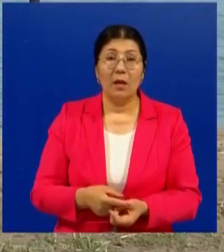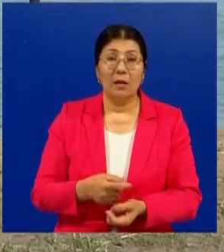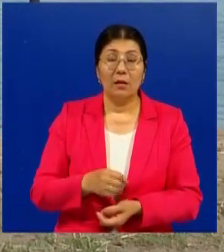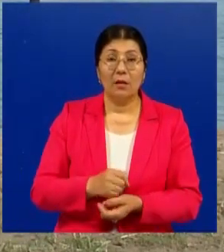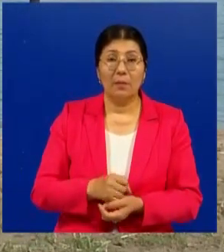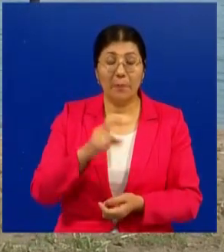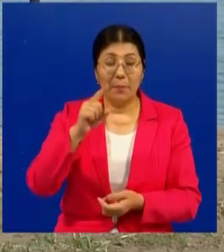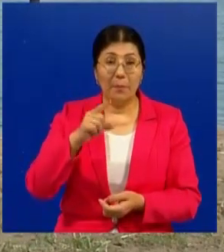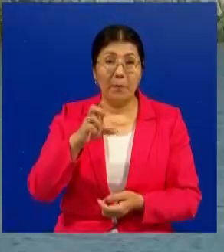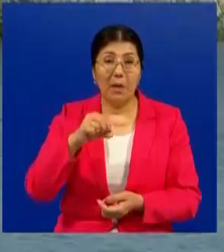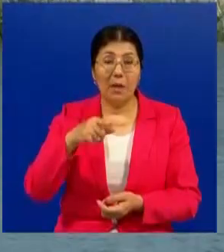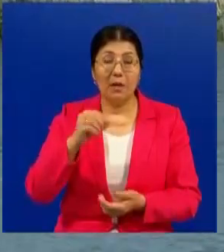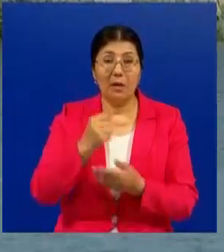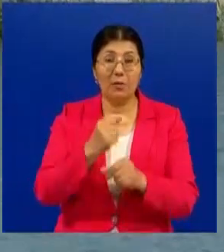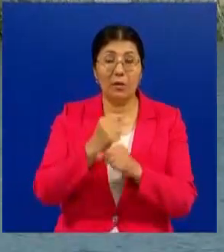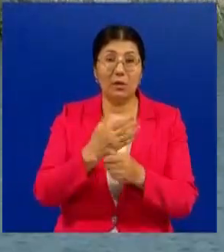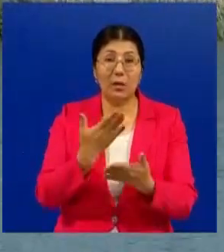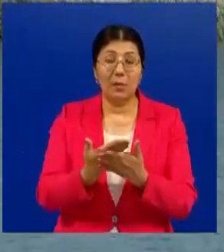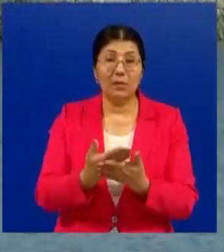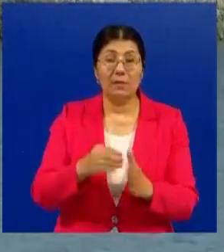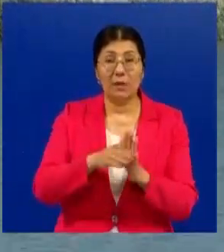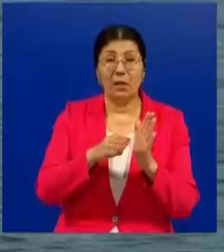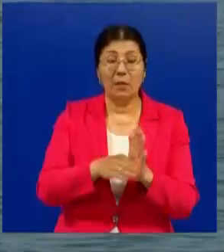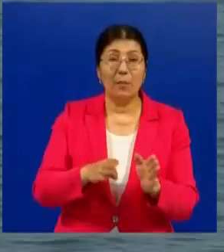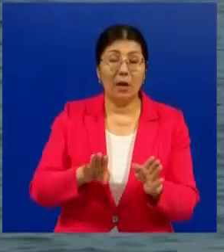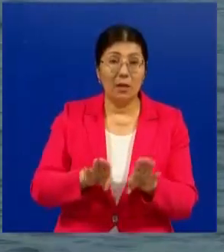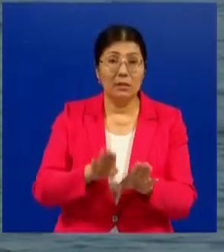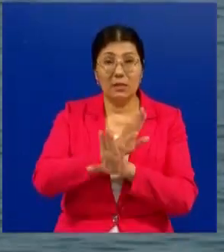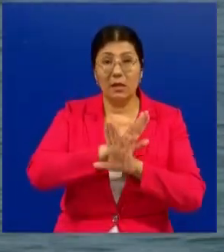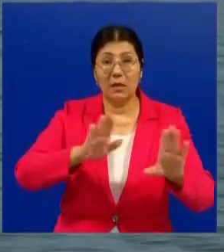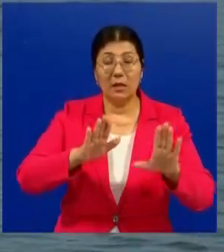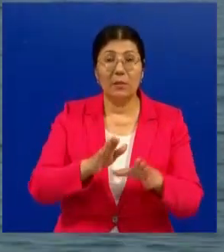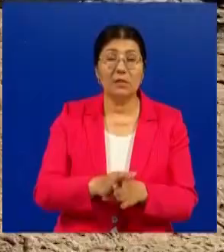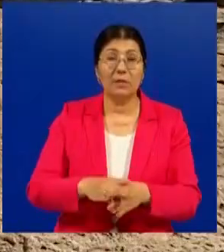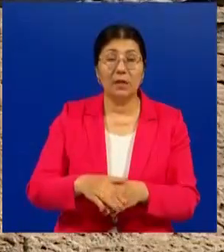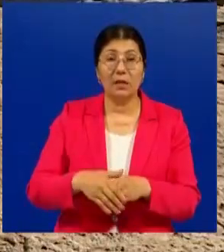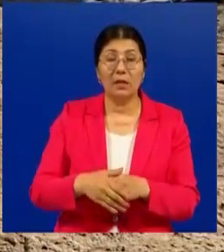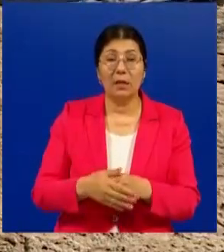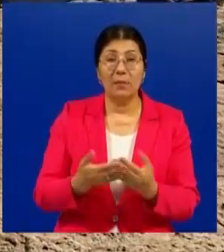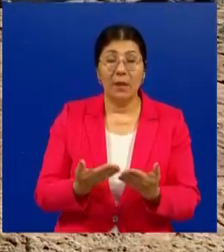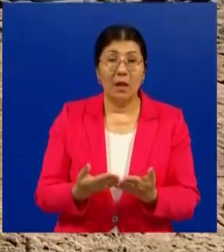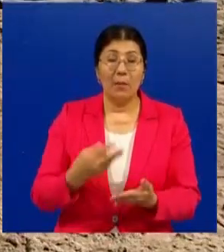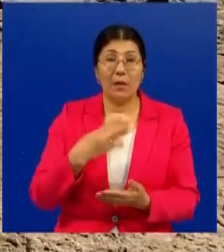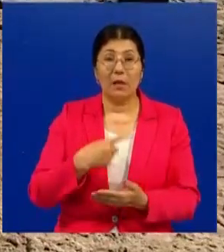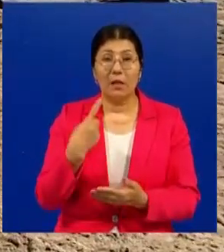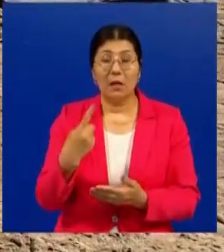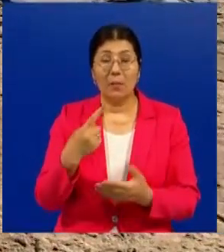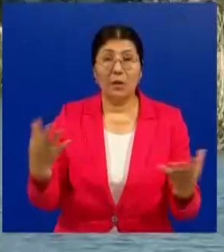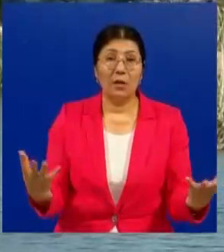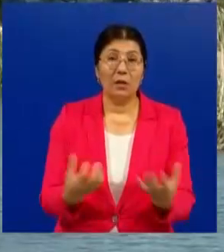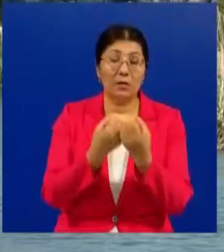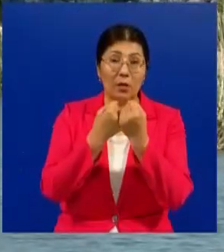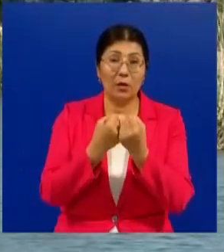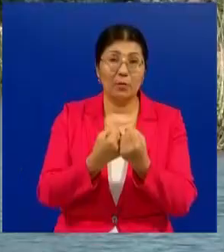тексерілді. Талапқа сай келмеген жағажай қызметтеріне рұқсат берілмеді. Жедел құтқару жасағының базасында 41 жасақшы құтқарушы